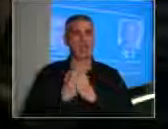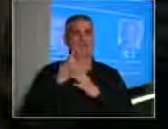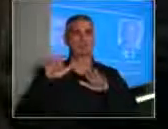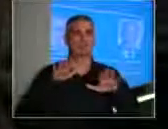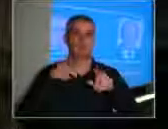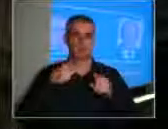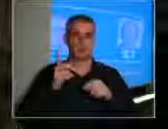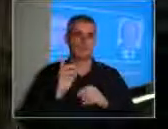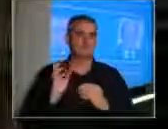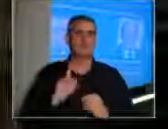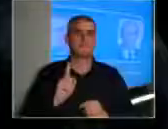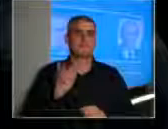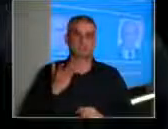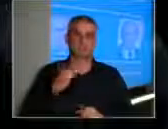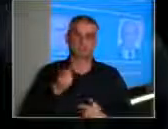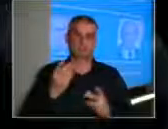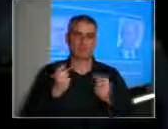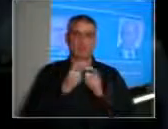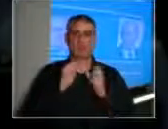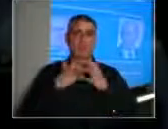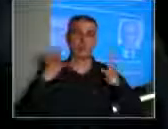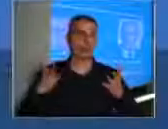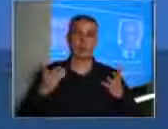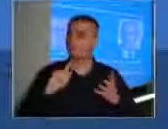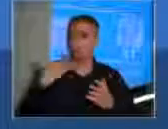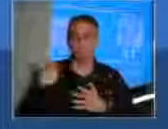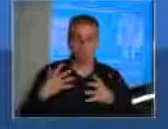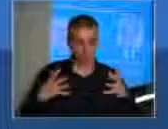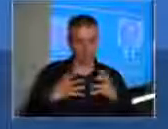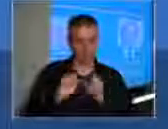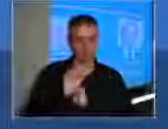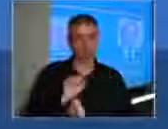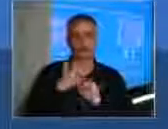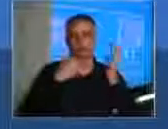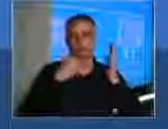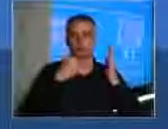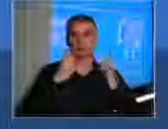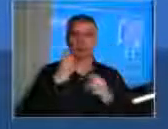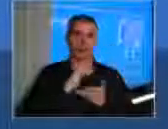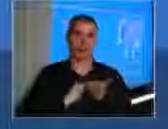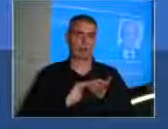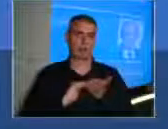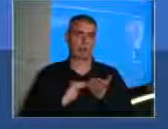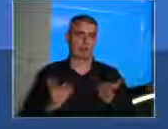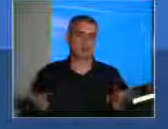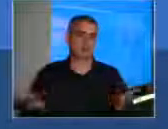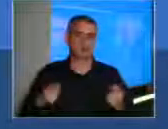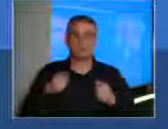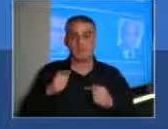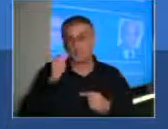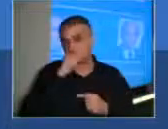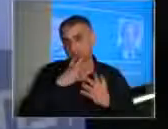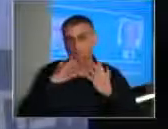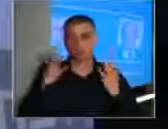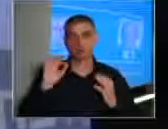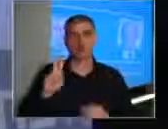הרכבת הממשלה על מי שהוא עם המפלגה הכי גדולה, אם לא יהיה לו גם גוש של 60 מנדטים לפחות. ופה החמצה גדולה